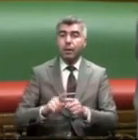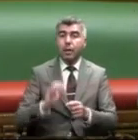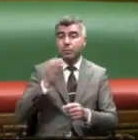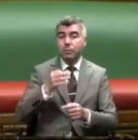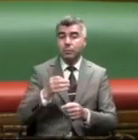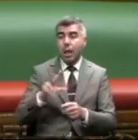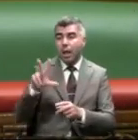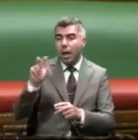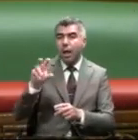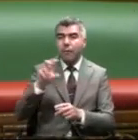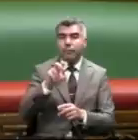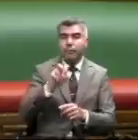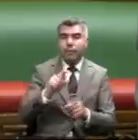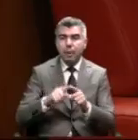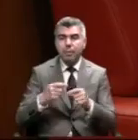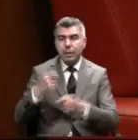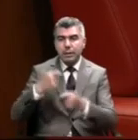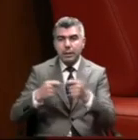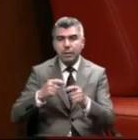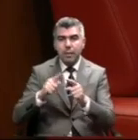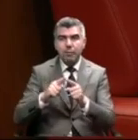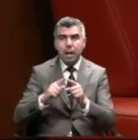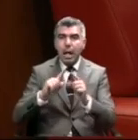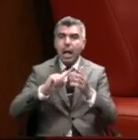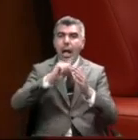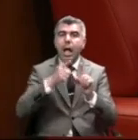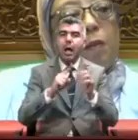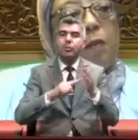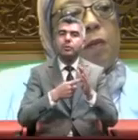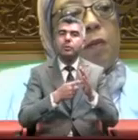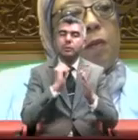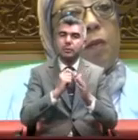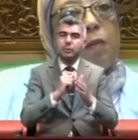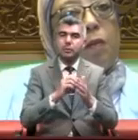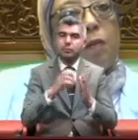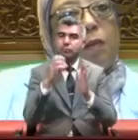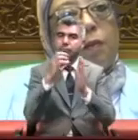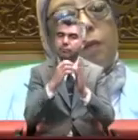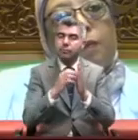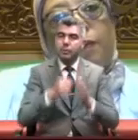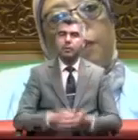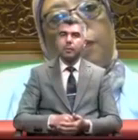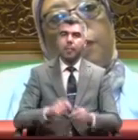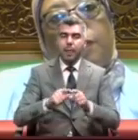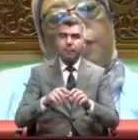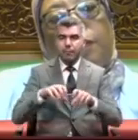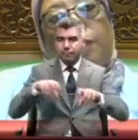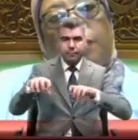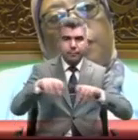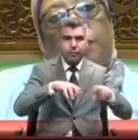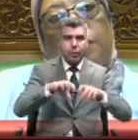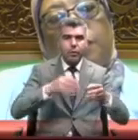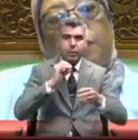المتجولين في مناطق تجاريه تخصص لهم على الخصوص ذلك لان انتشارهم بشكل الحالي